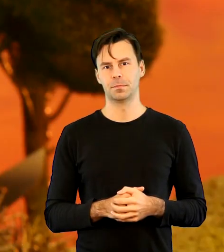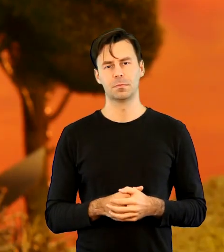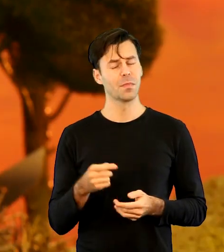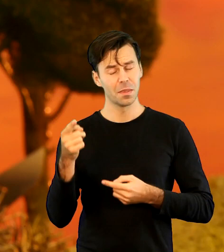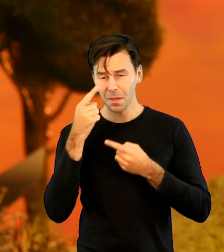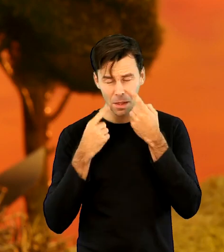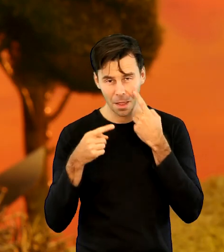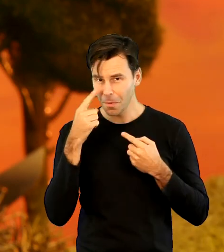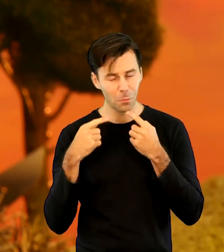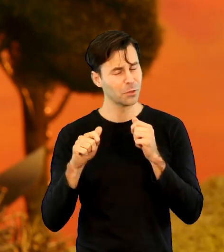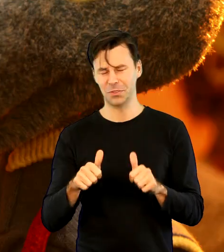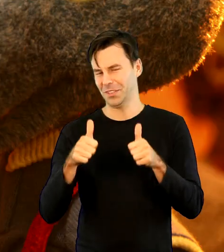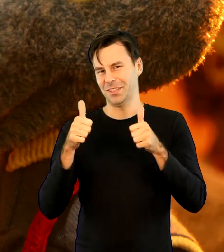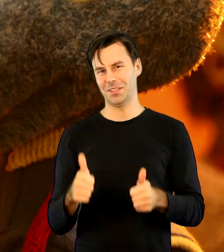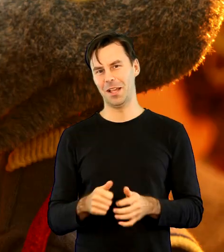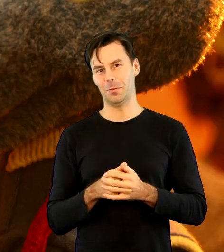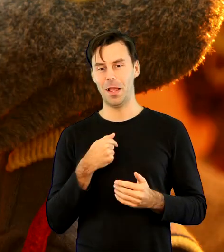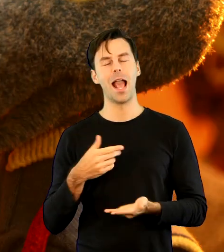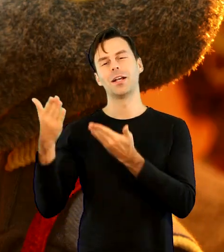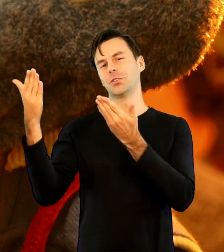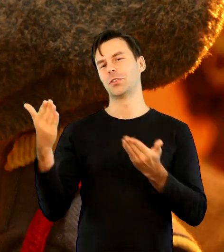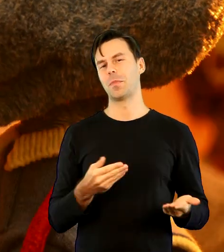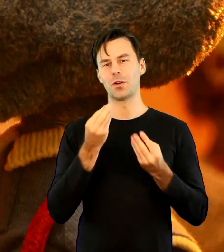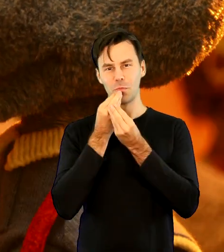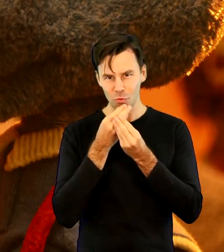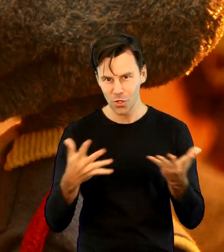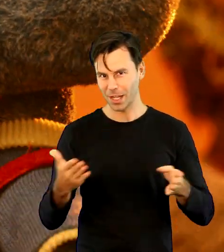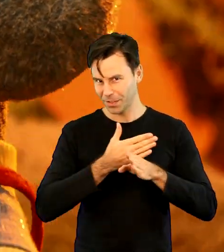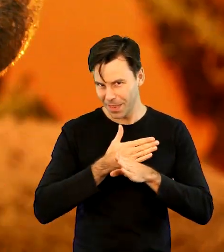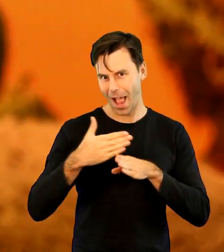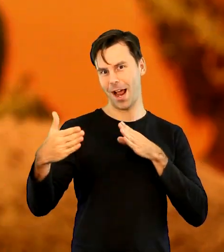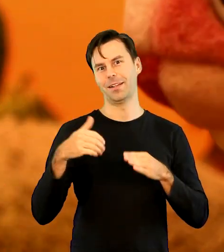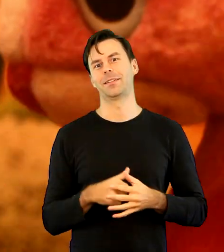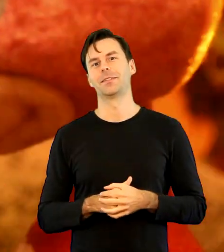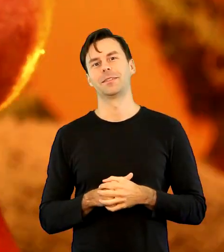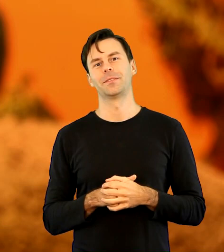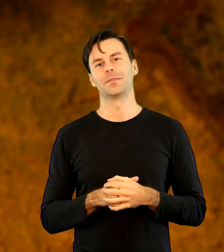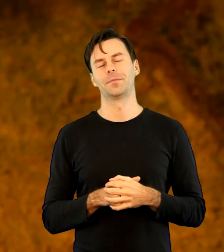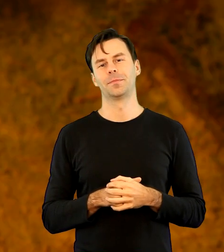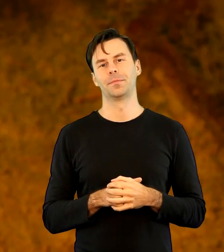Nie płacz, nic się nie stało. Zapraszam teraz wszystkich na przyjęcie.